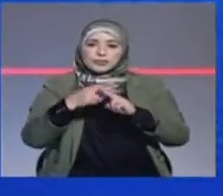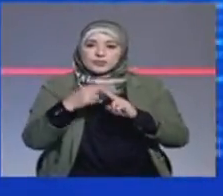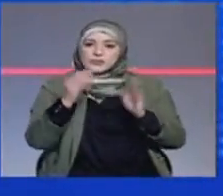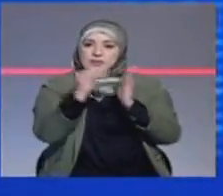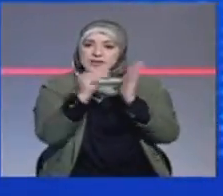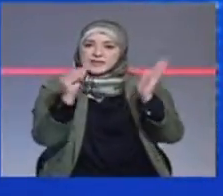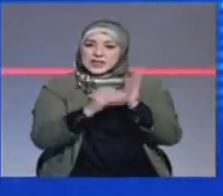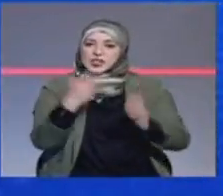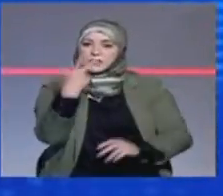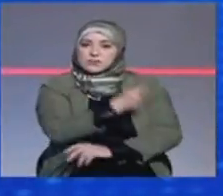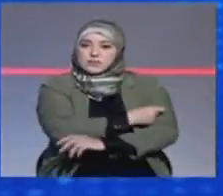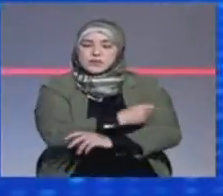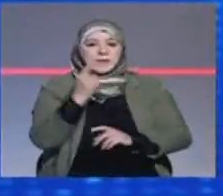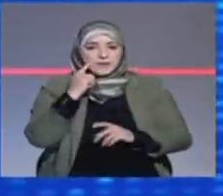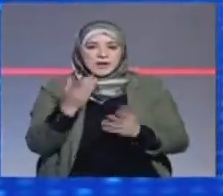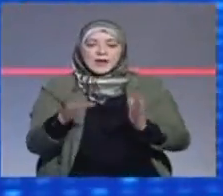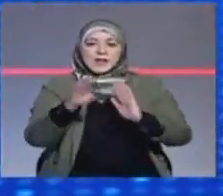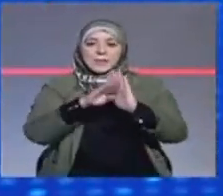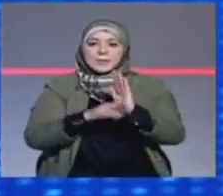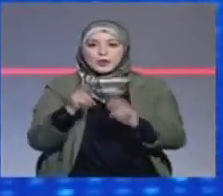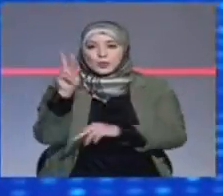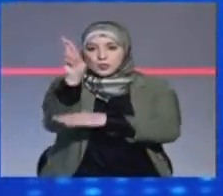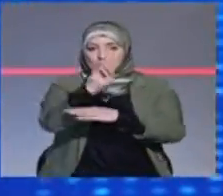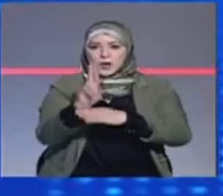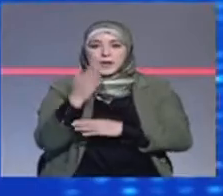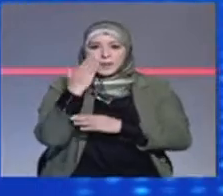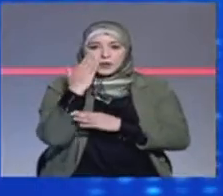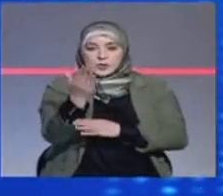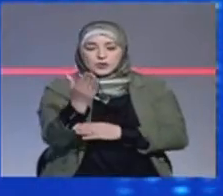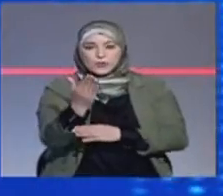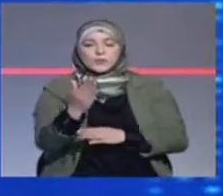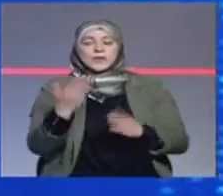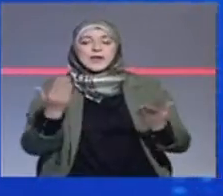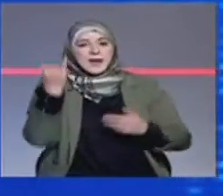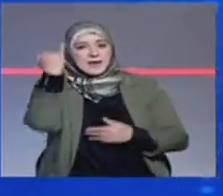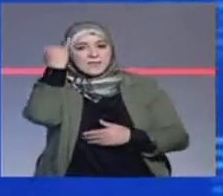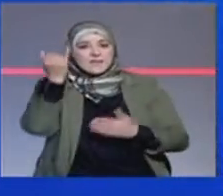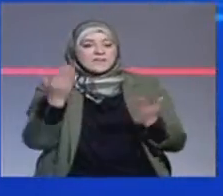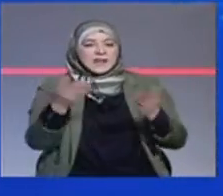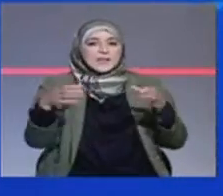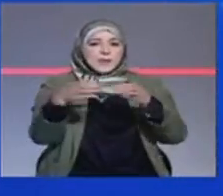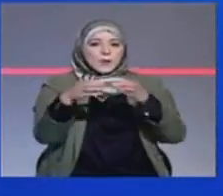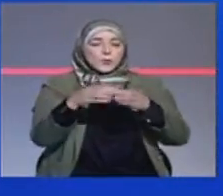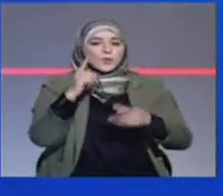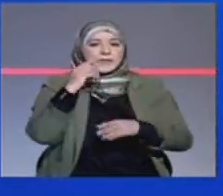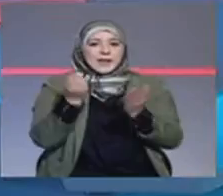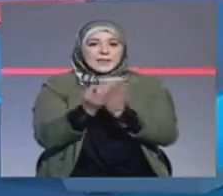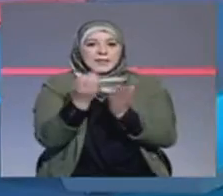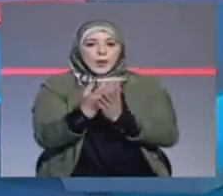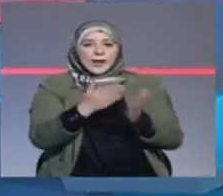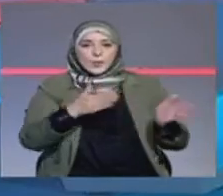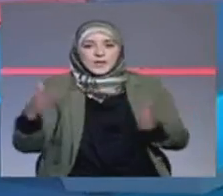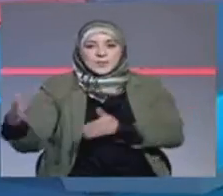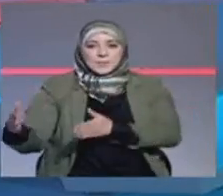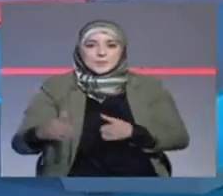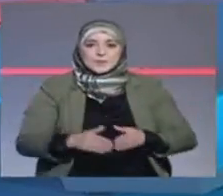والتسجيل بمنظومة كوفاكس. في هذا التقرير نقدم فكرة عن هذه القافلة التوعوية.